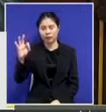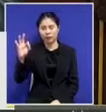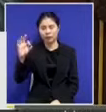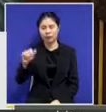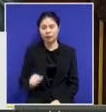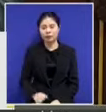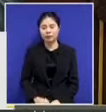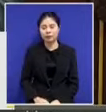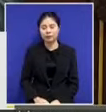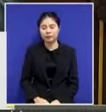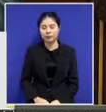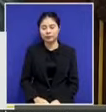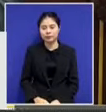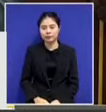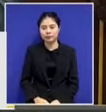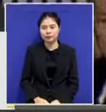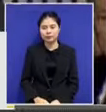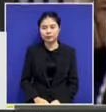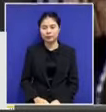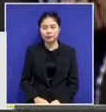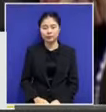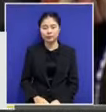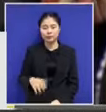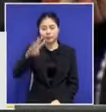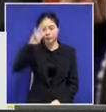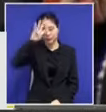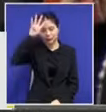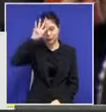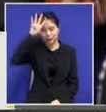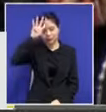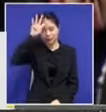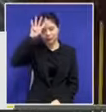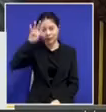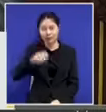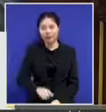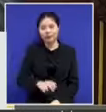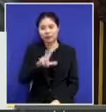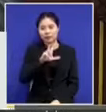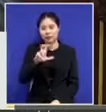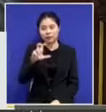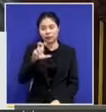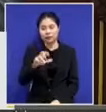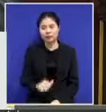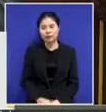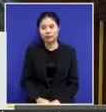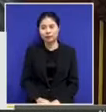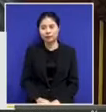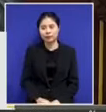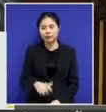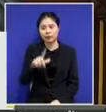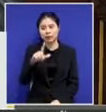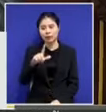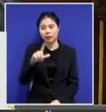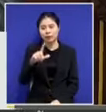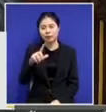นายปฏิพัฒน์สันติพาดา คุณธนาธรจึงรุ่งเรืองกิจครับ 300หม่อมหลวงประดัดด